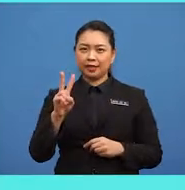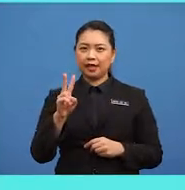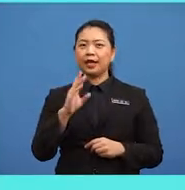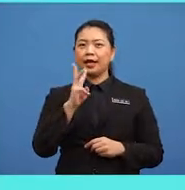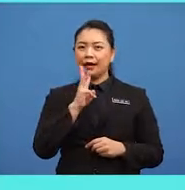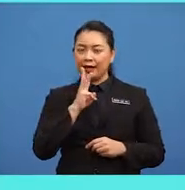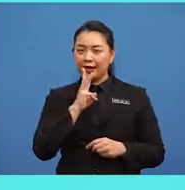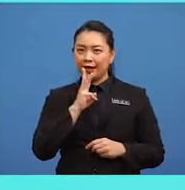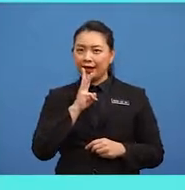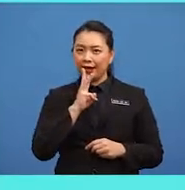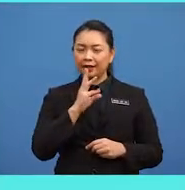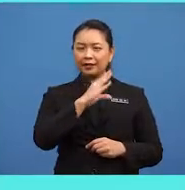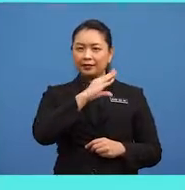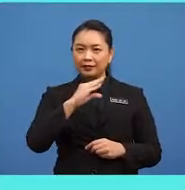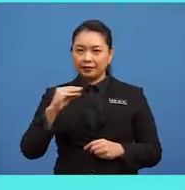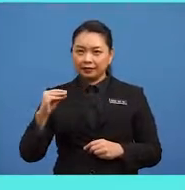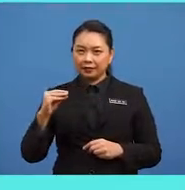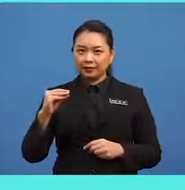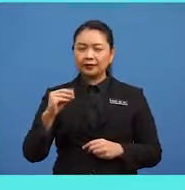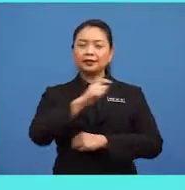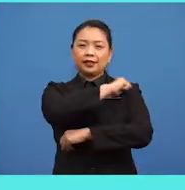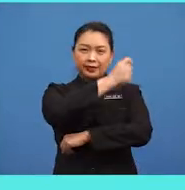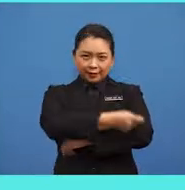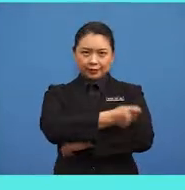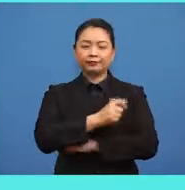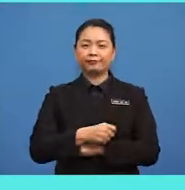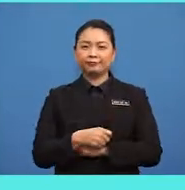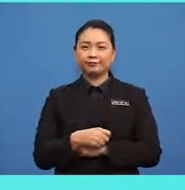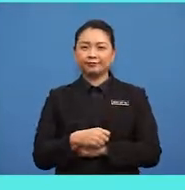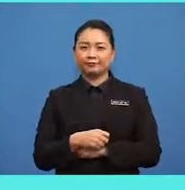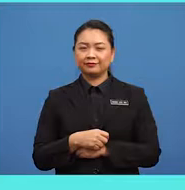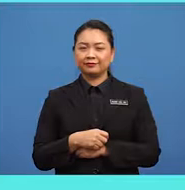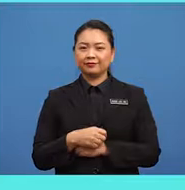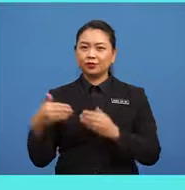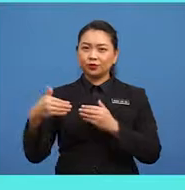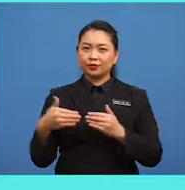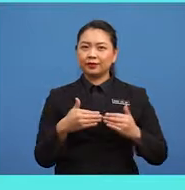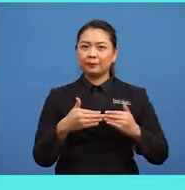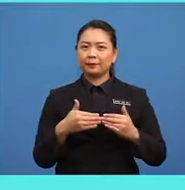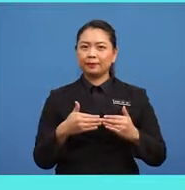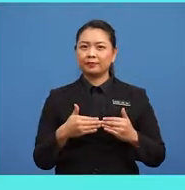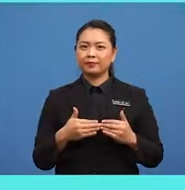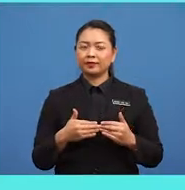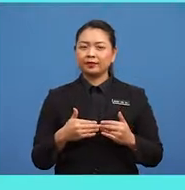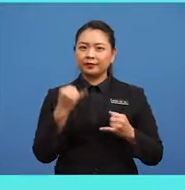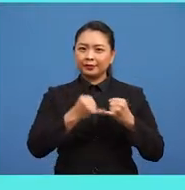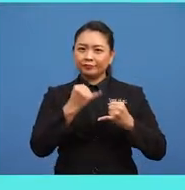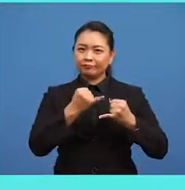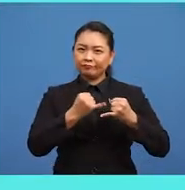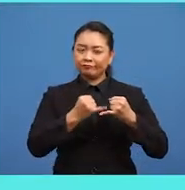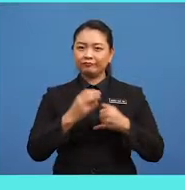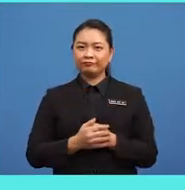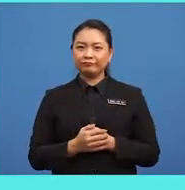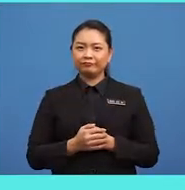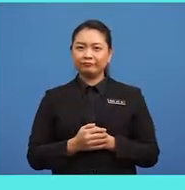kepada karbon dioksida, air dan tenaga. Seterusnya, pembayang